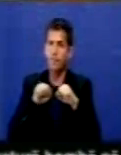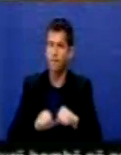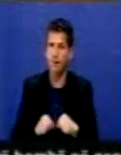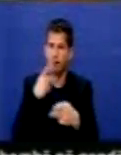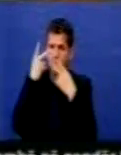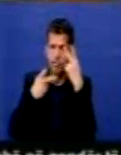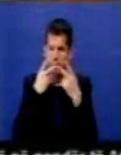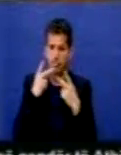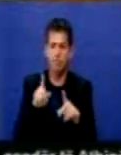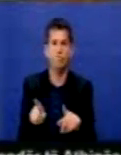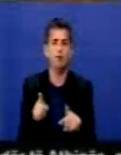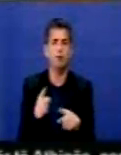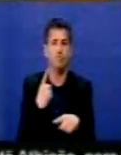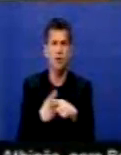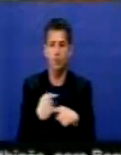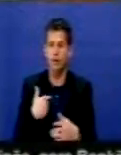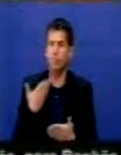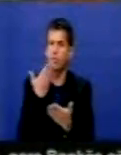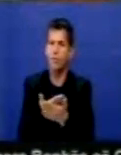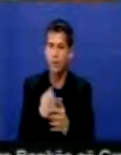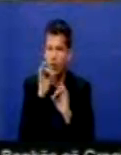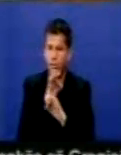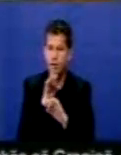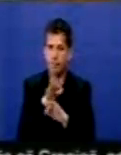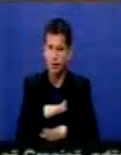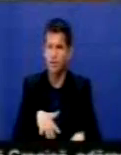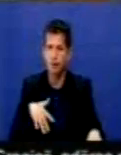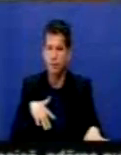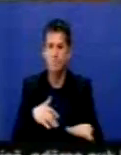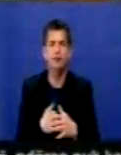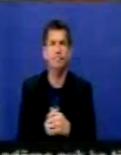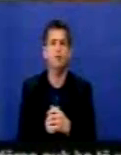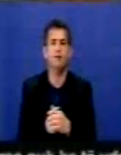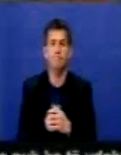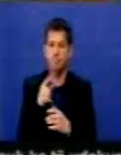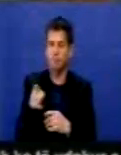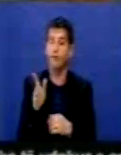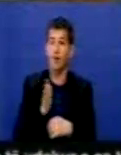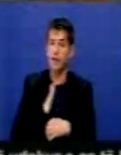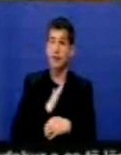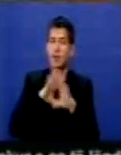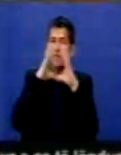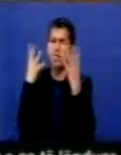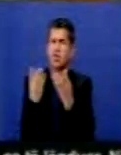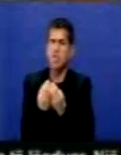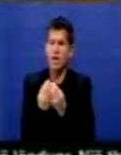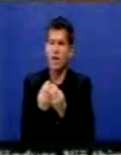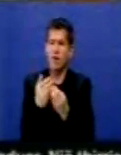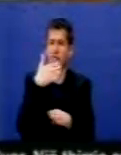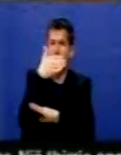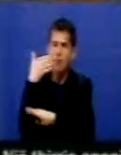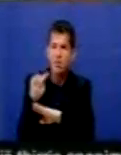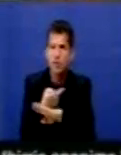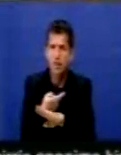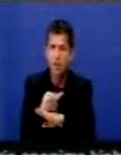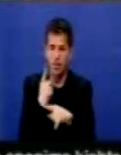si pas tregut dhe kjo s'ka të bëj me propozimin të cilin e procedon para kuvendit, ta marrë rrezikun për gjithë ndërmarrjen, por mjafton që